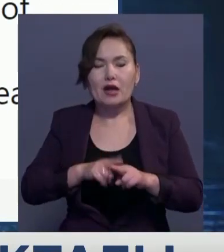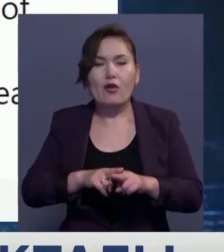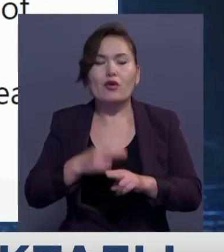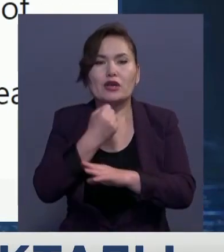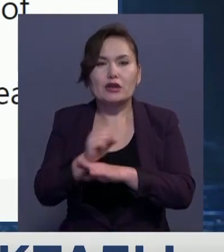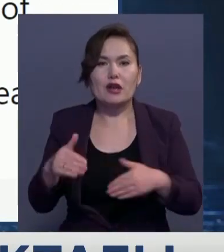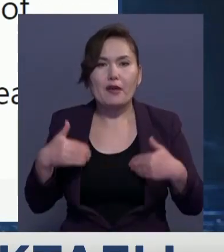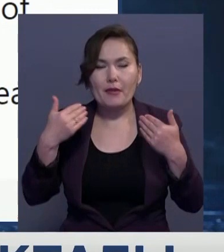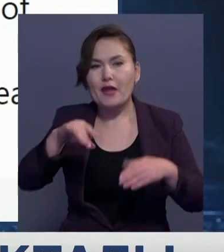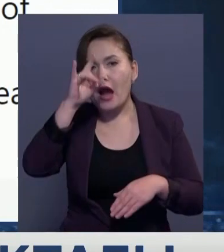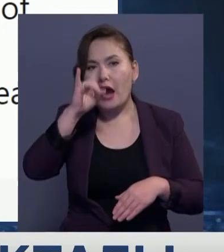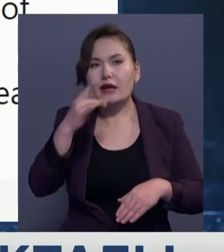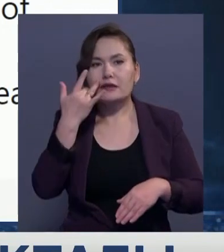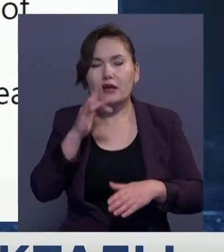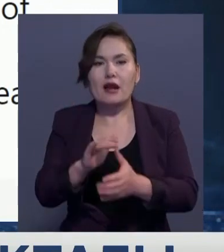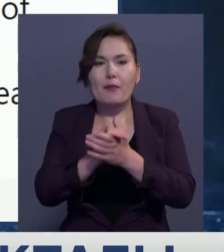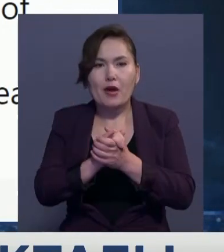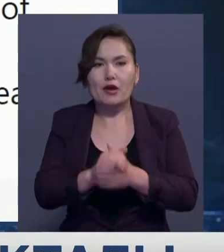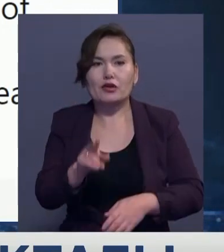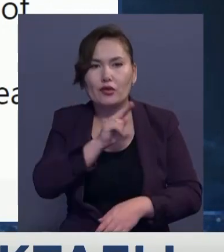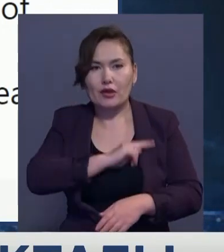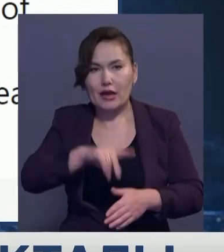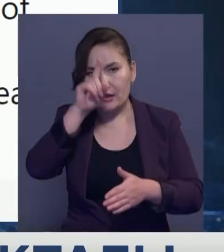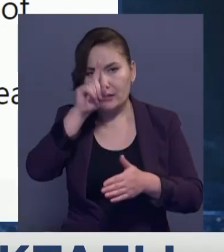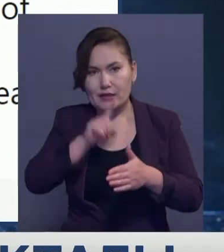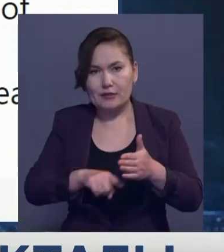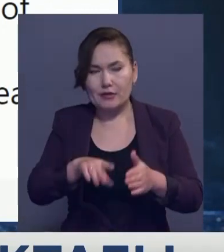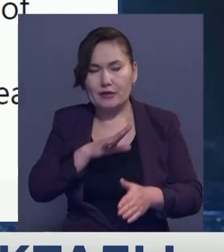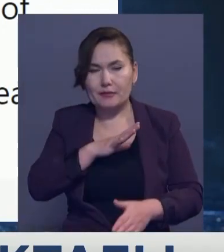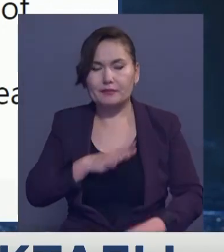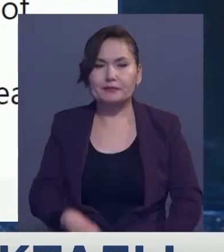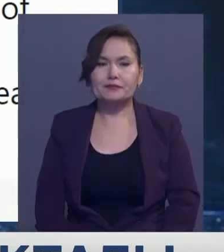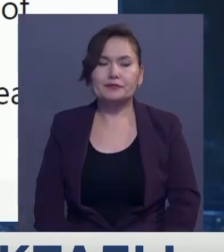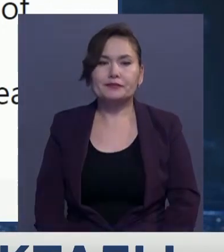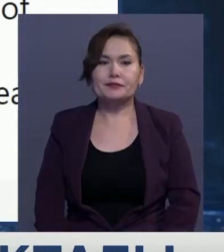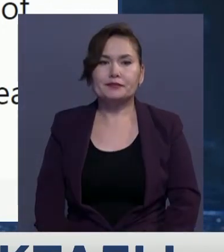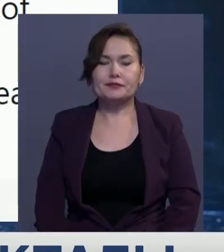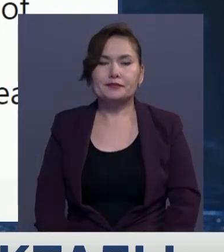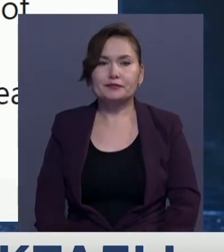уақытта екі ел арасында жемісті ынтымақтастық орнайтынына сенім білдірді.